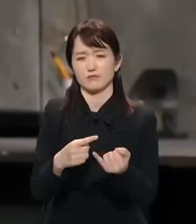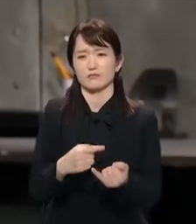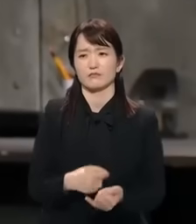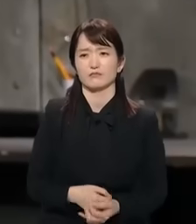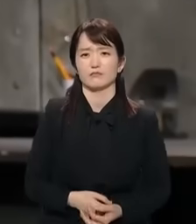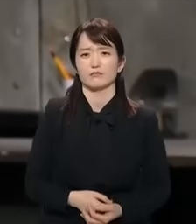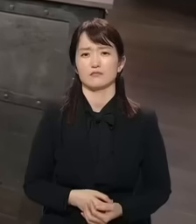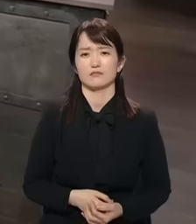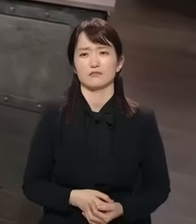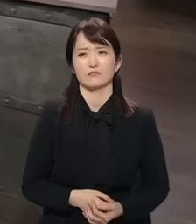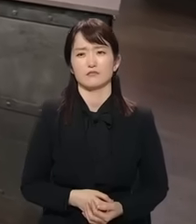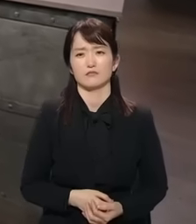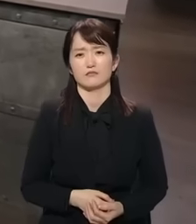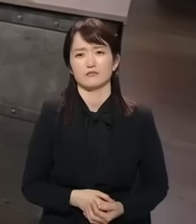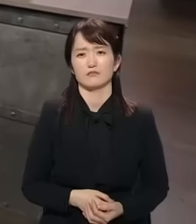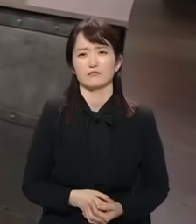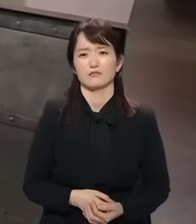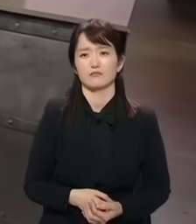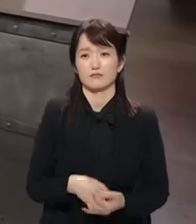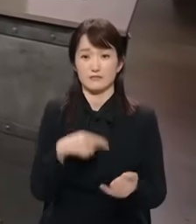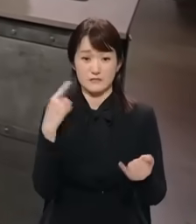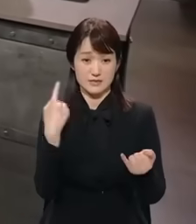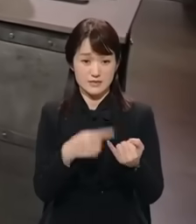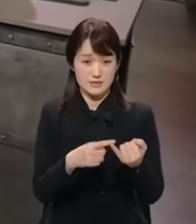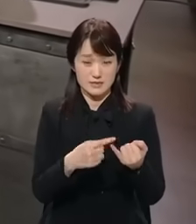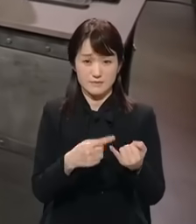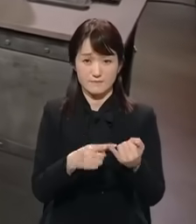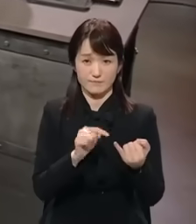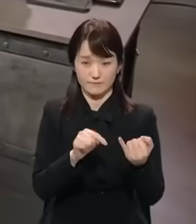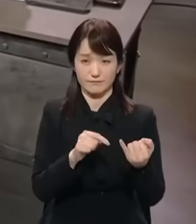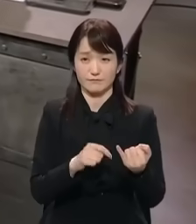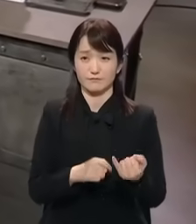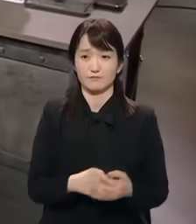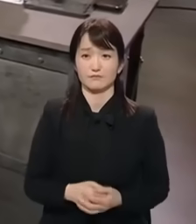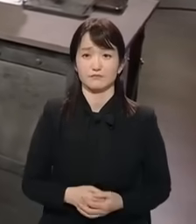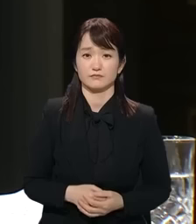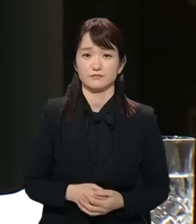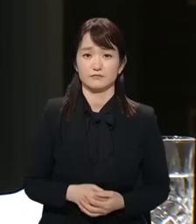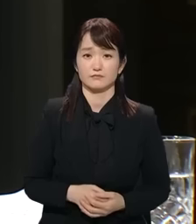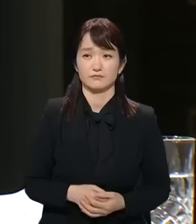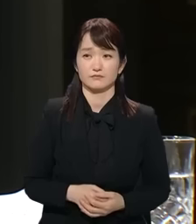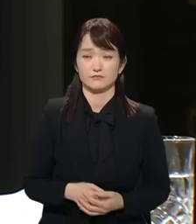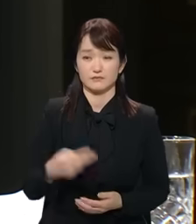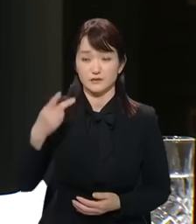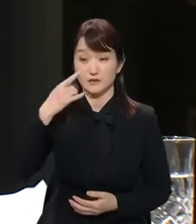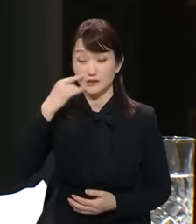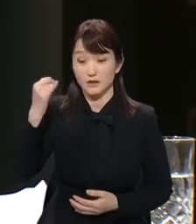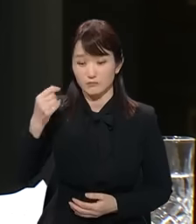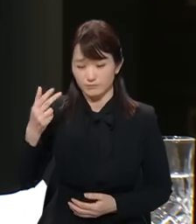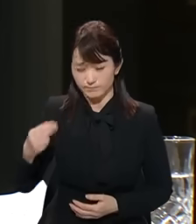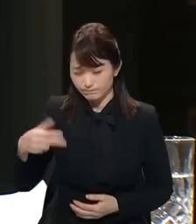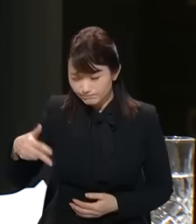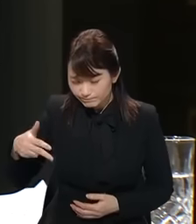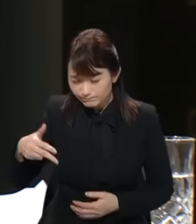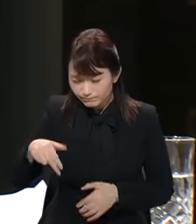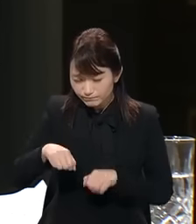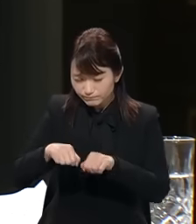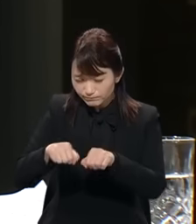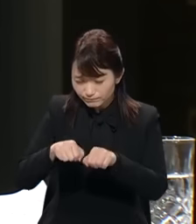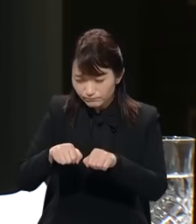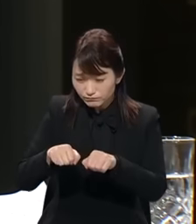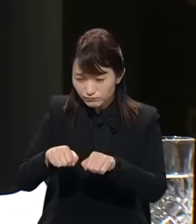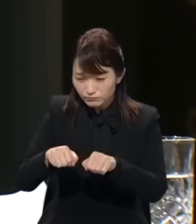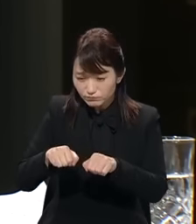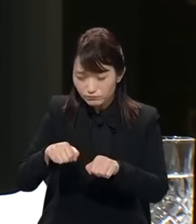아 그 저 욕설에 그니까 당신이 이렇게 한 그 대소변을 치우고 있는 며느리한테 저런 욕까지